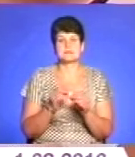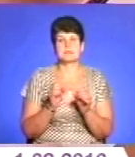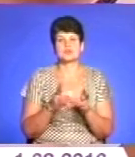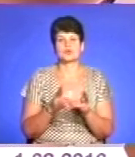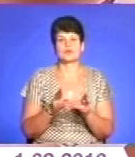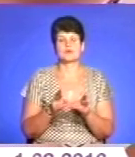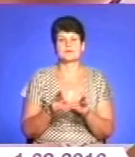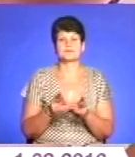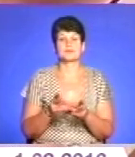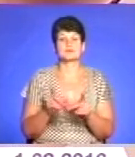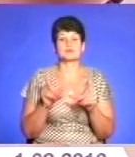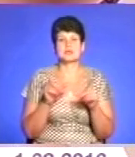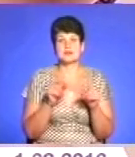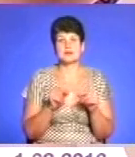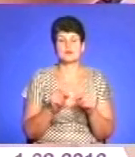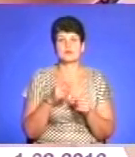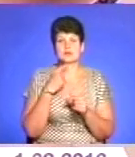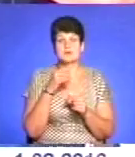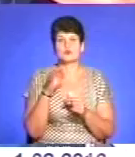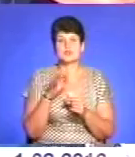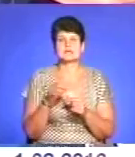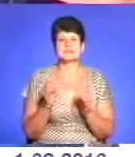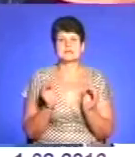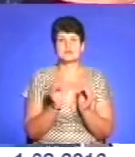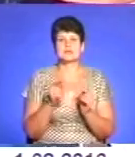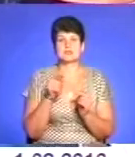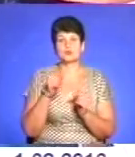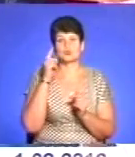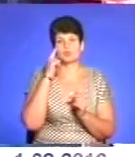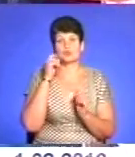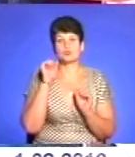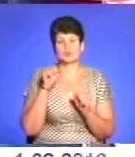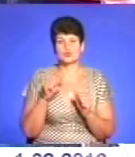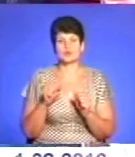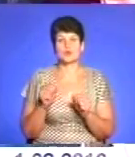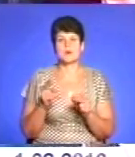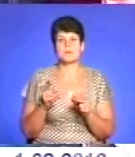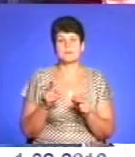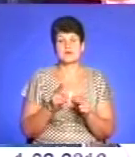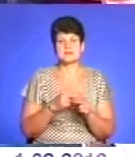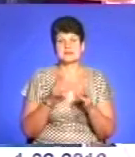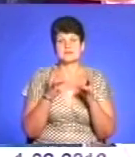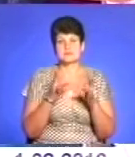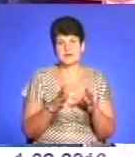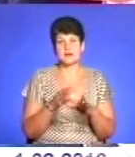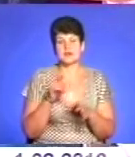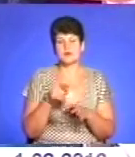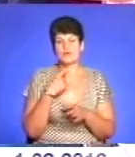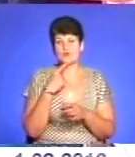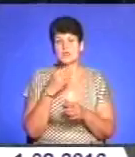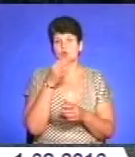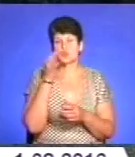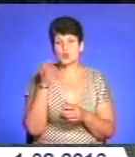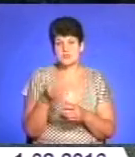Пасажири записували на плакаті застереження, що, на їхню думку, допоможуть уникнути небезпеки. Адже, як свідчить досвід